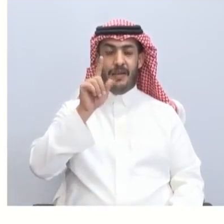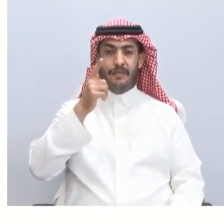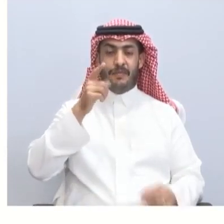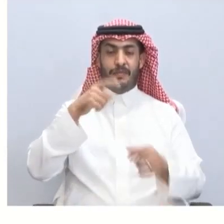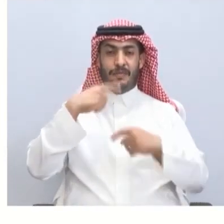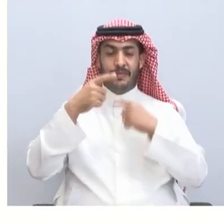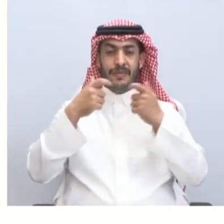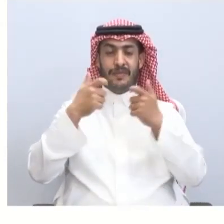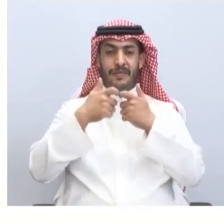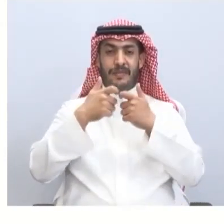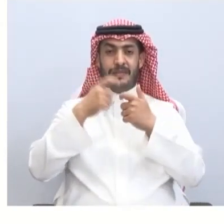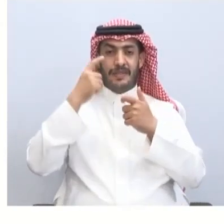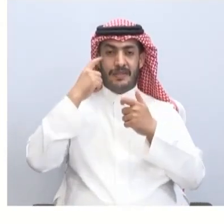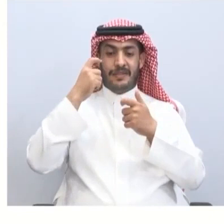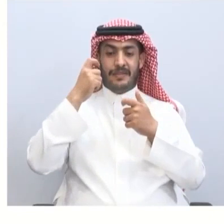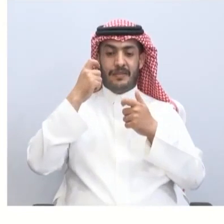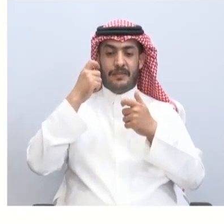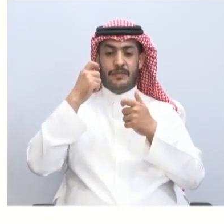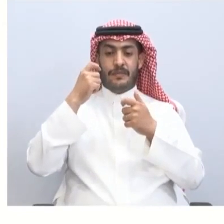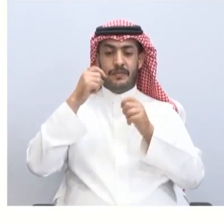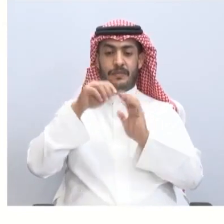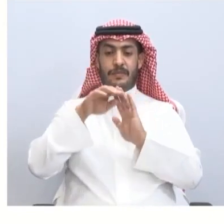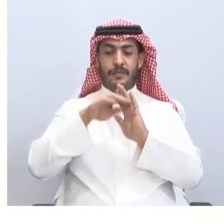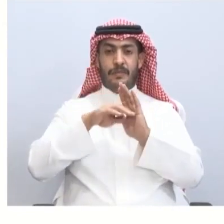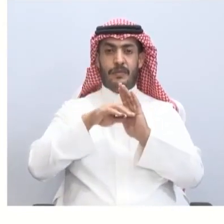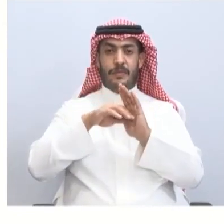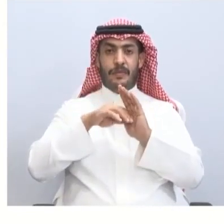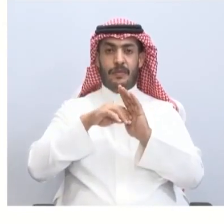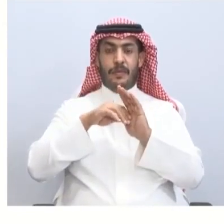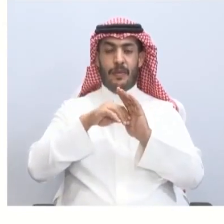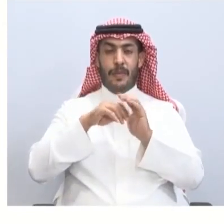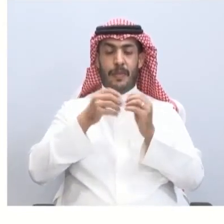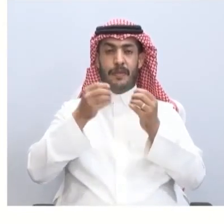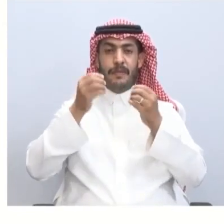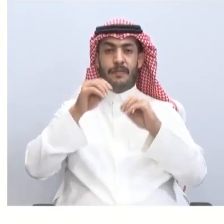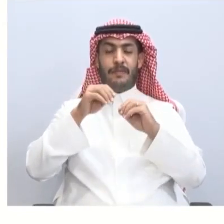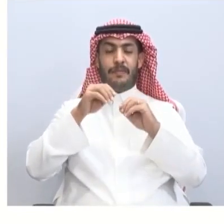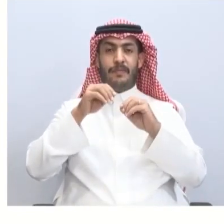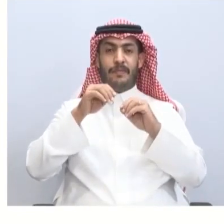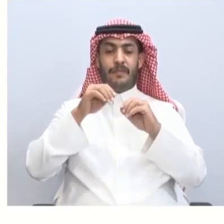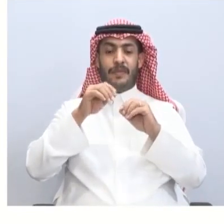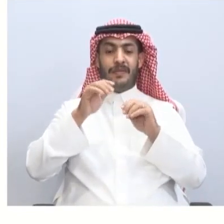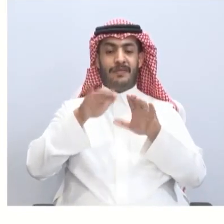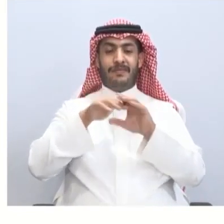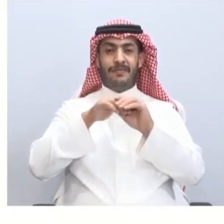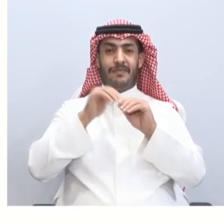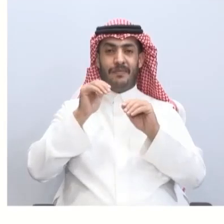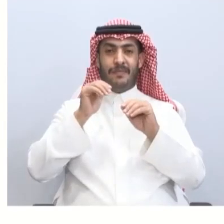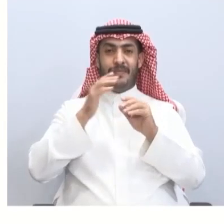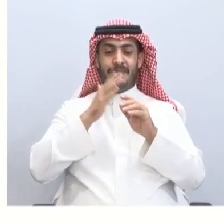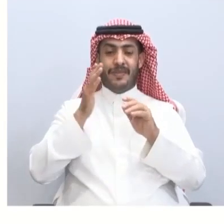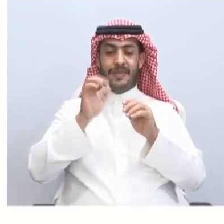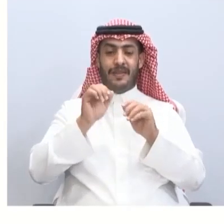واصل العناد هل واصل مجابهه الدوله السعوديه بل جنح